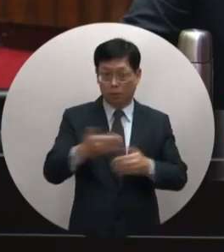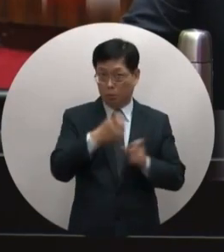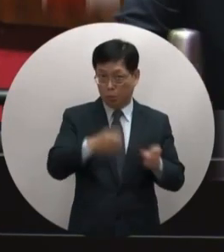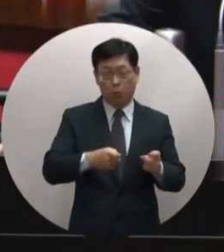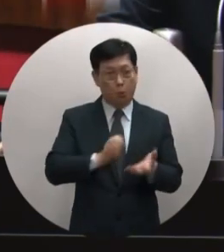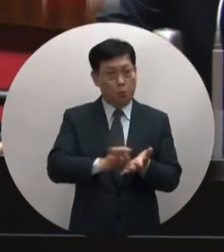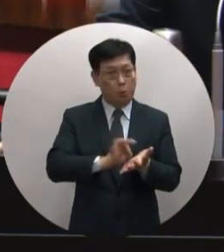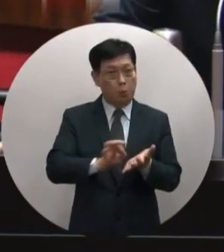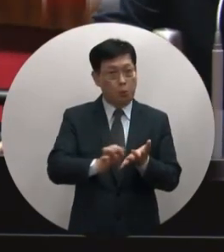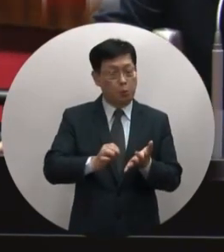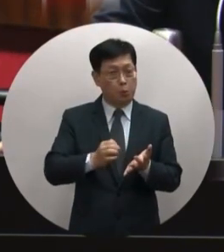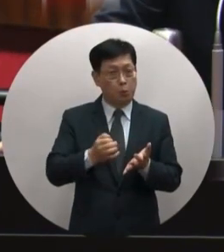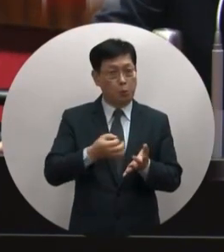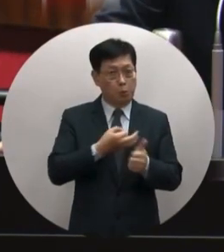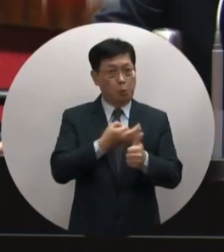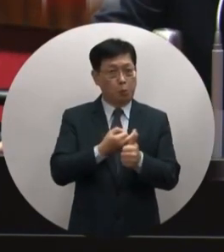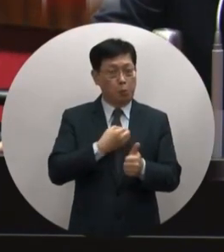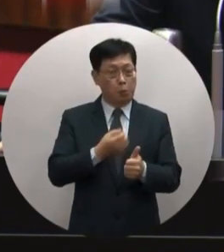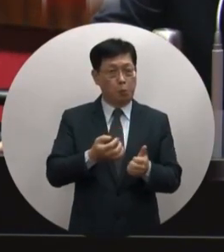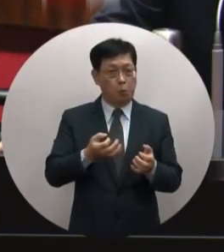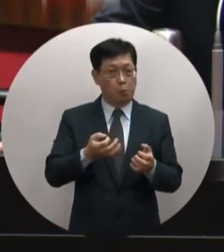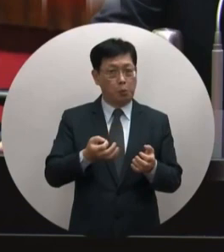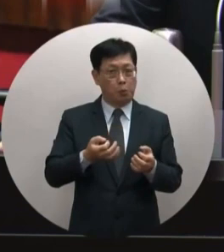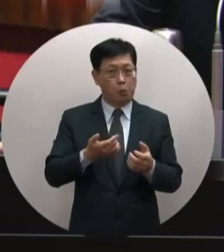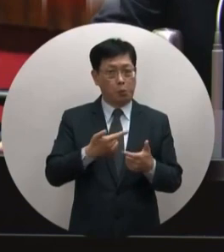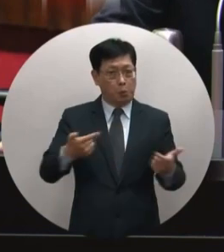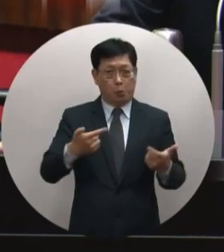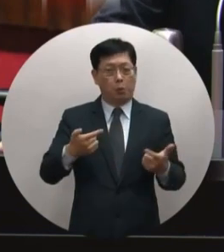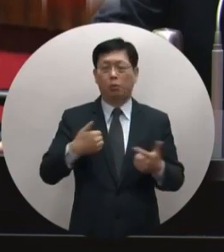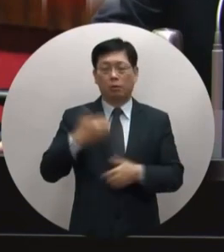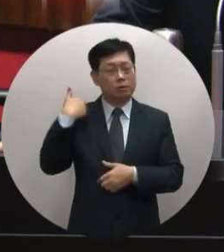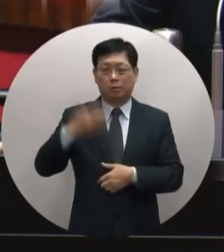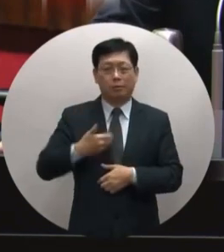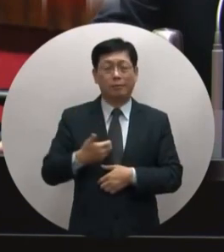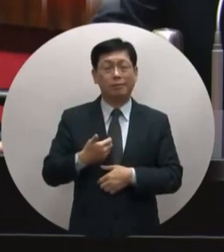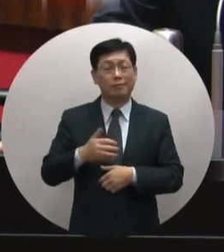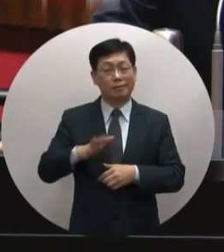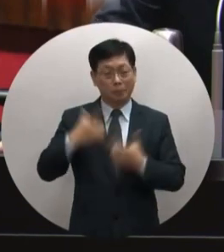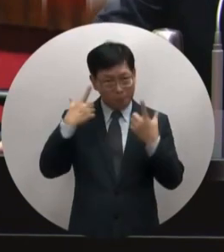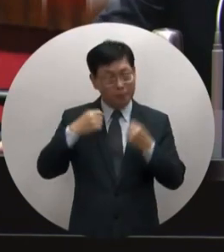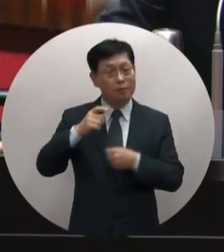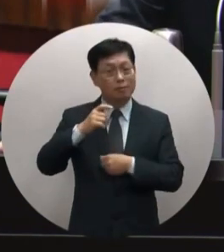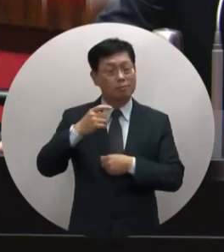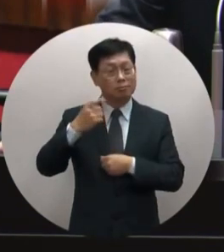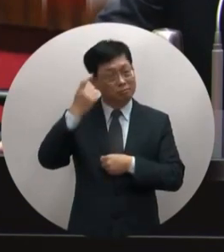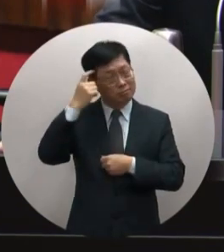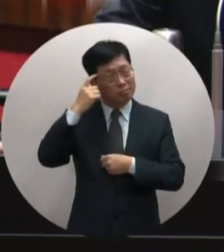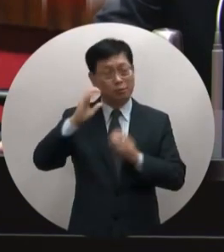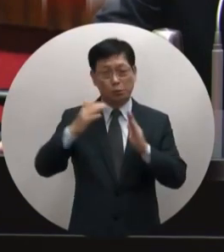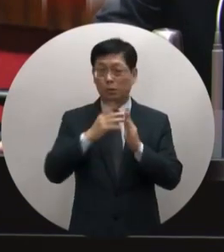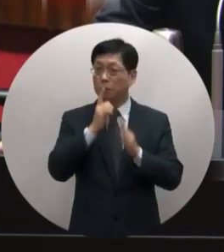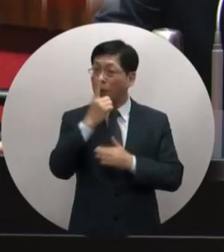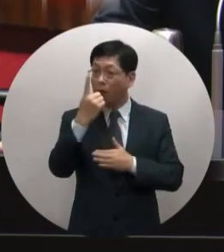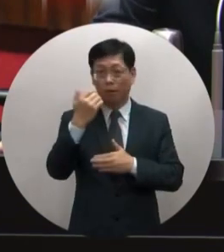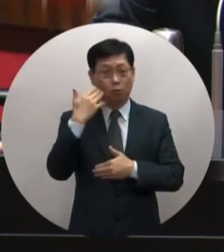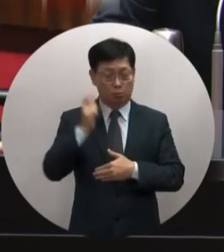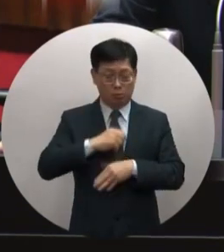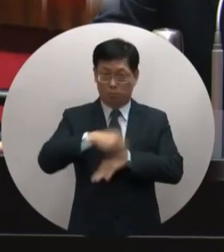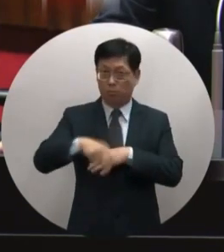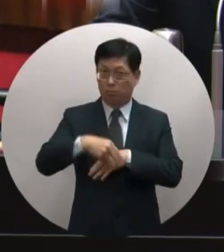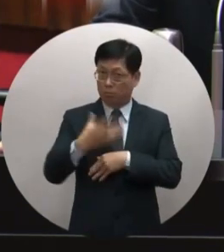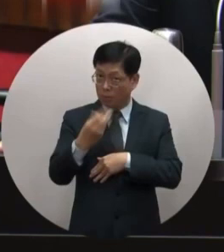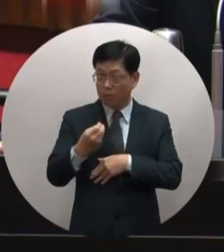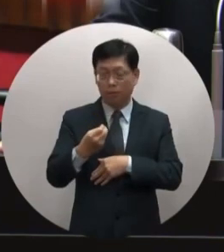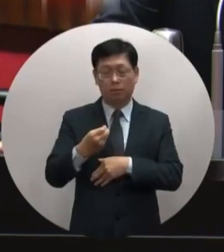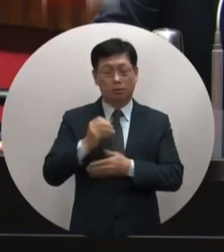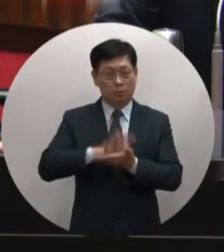這麼多我給得這麼大方因為我一直認為國家就一個如果我們現在沒有設計好